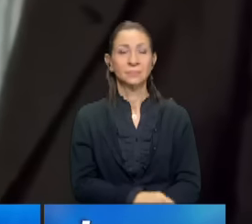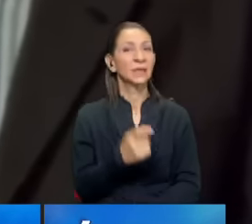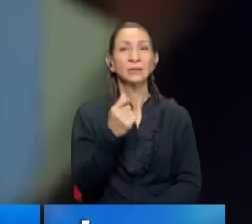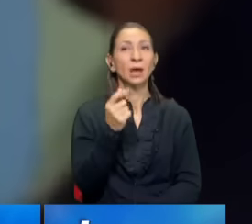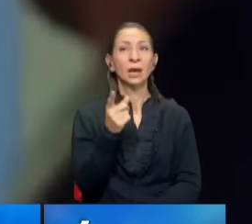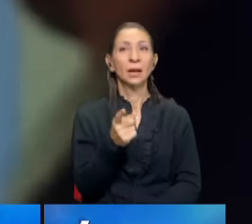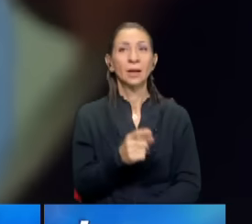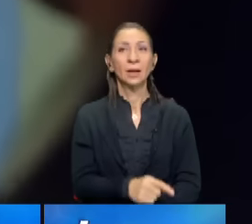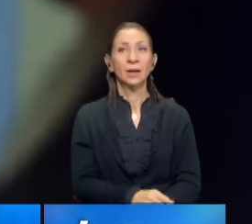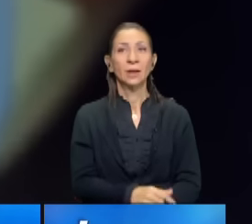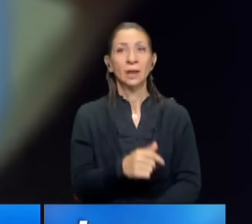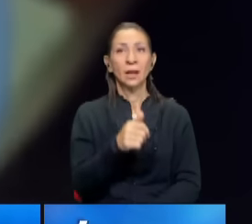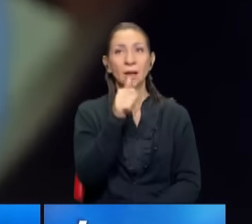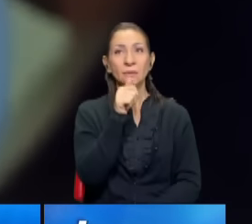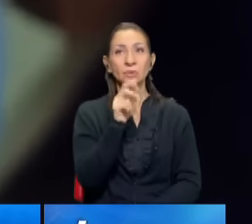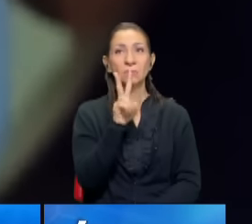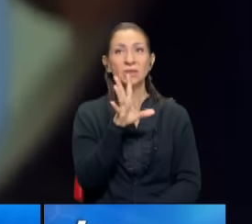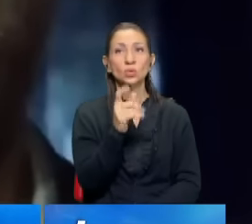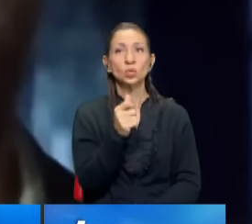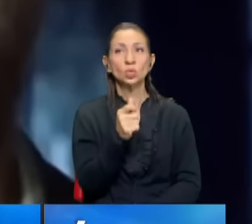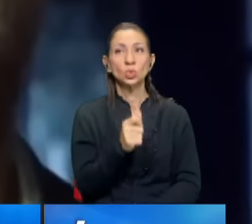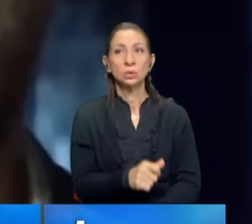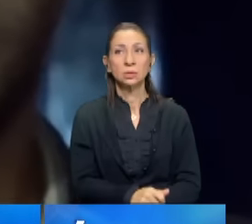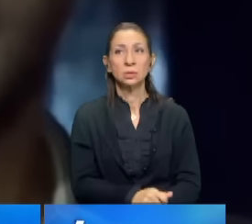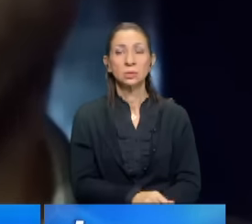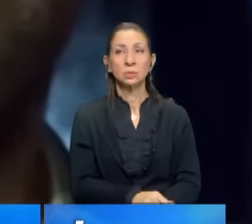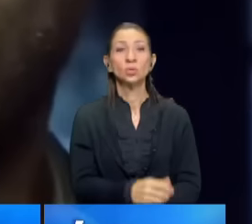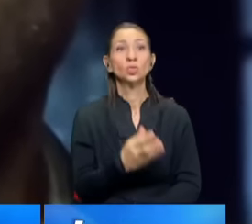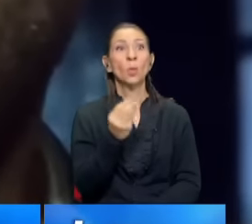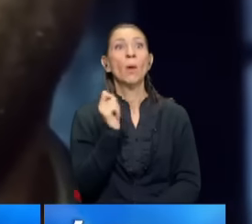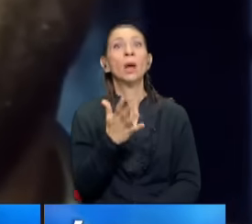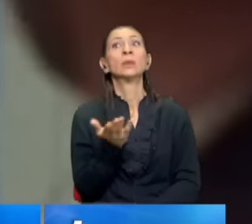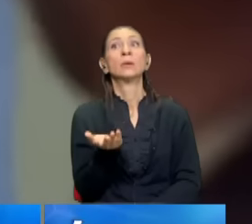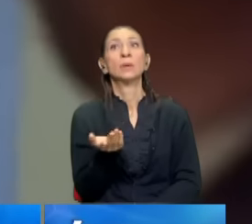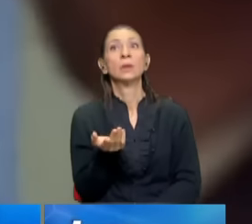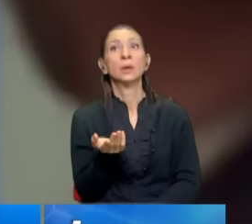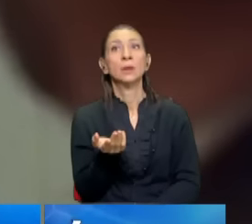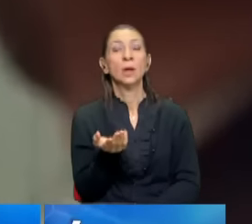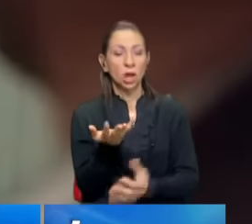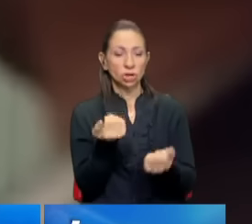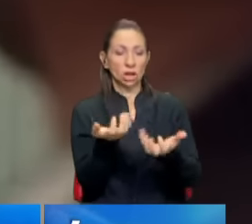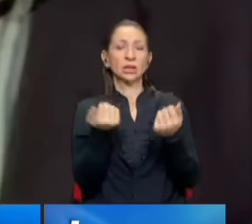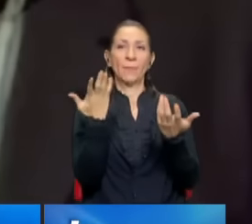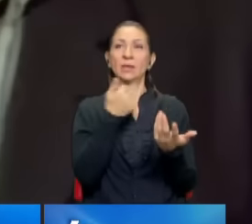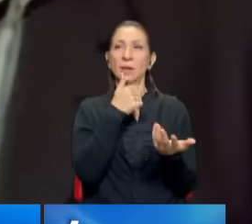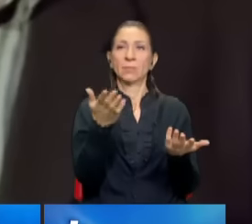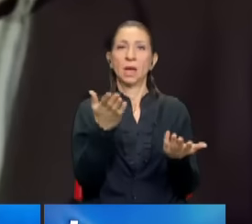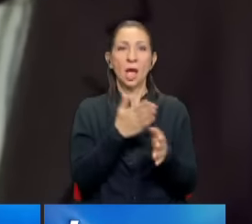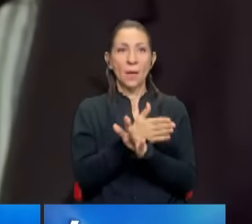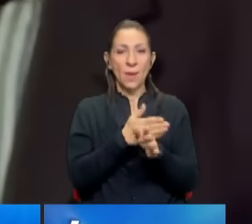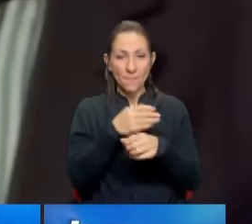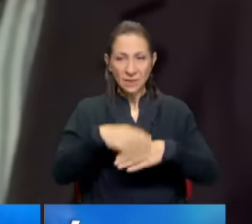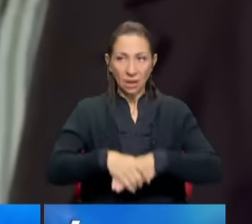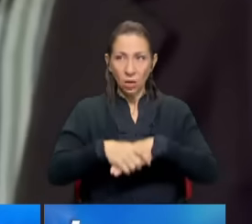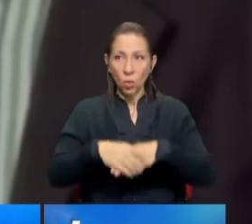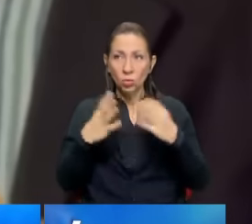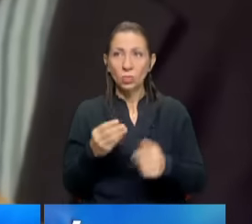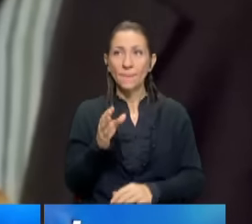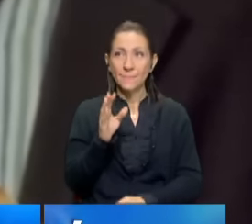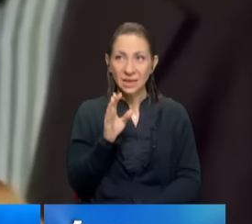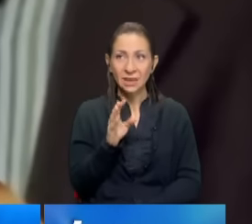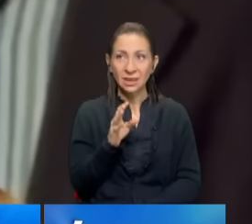Kaç para? 625 kuruş. Çok pahalı değil mi? Alacaksan al be adam. Ekmeğin pazarlığı olur mu?